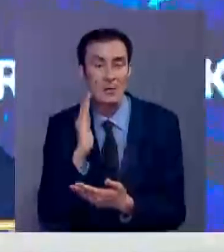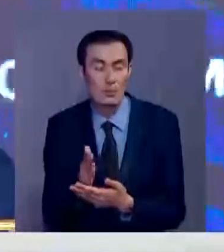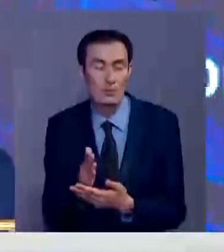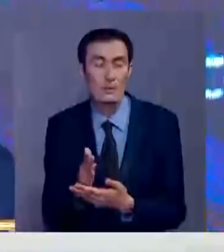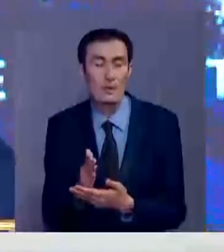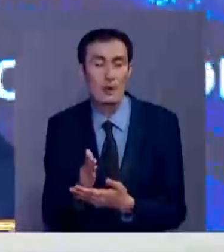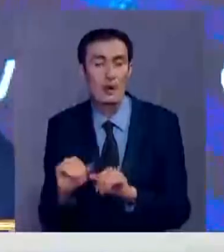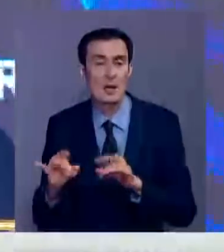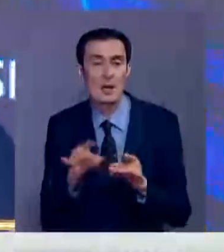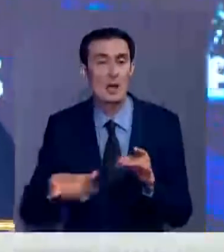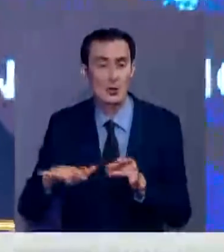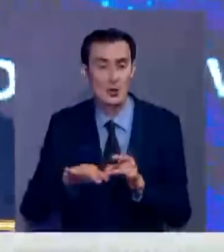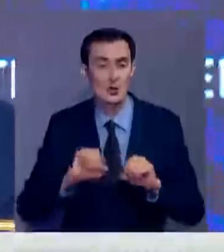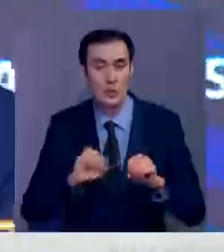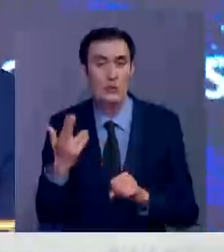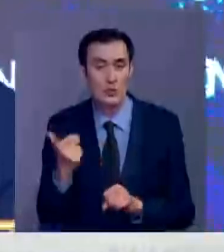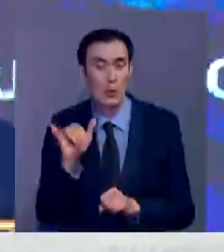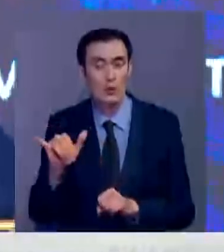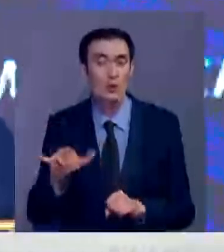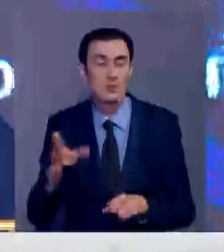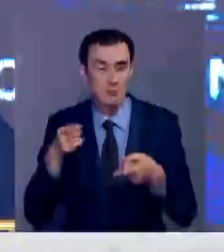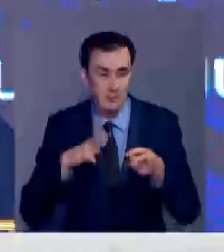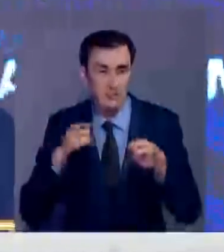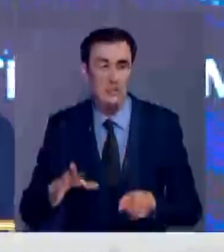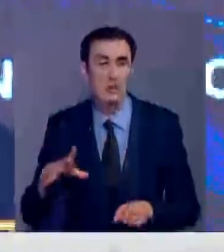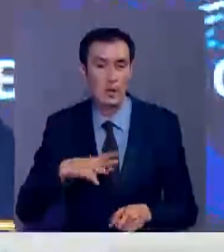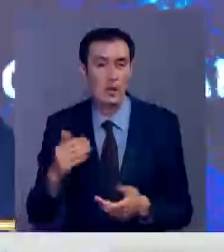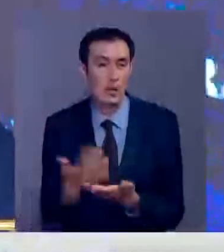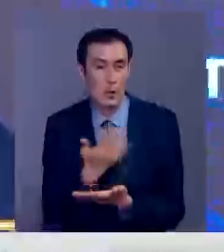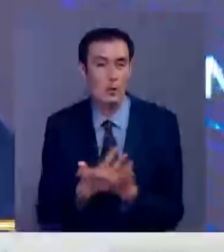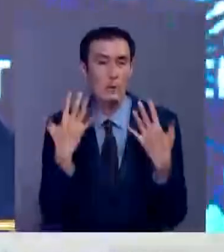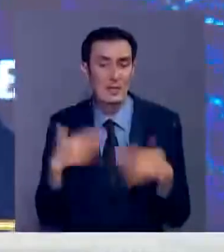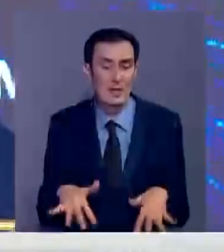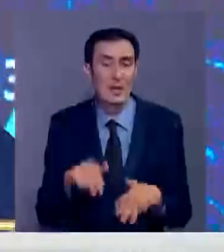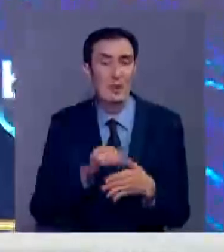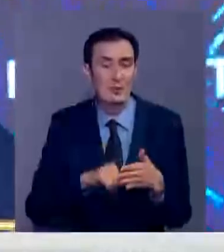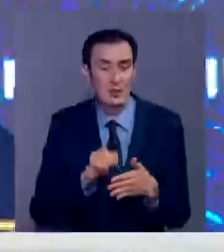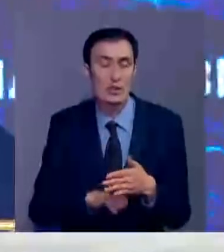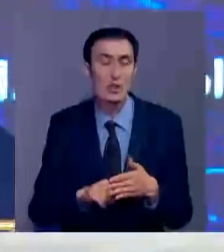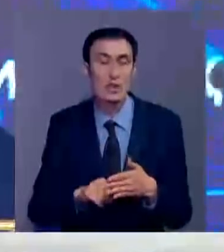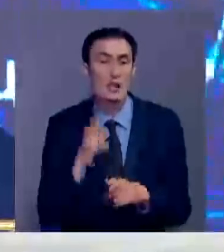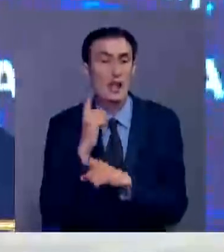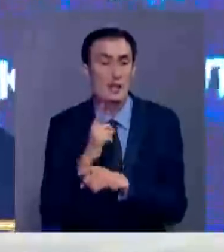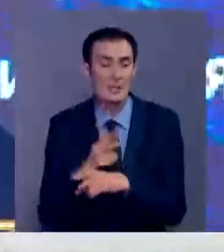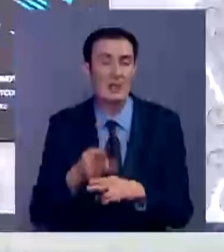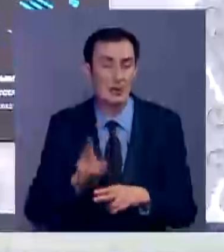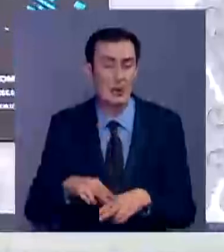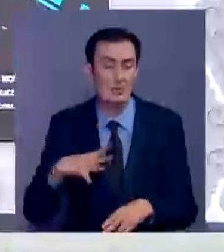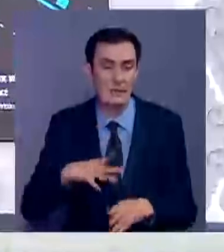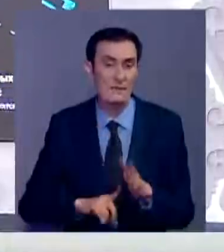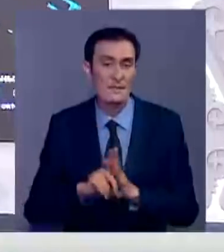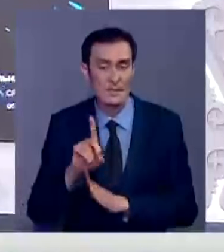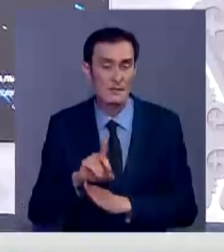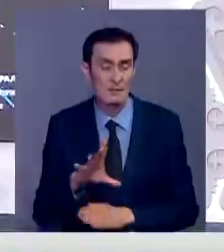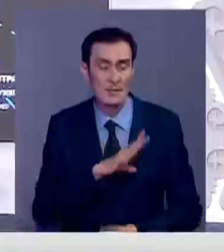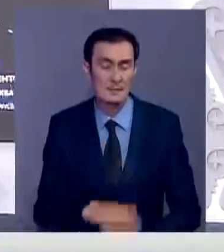районных штабах, что действительно ими был утрачен факт потери дохода в связи вот с введением тех ограничительных мер, которые мы вместе все с